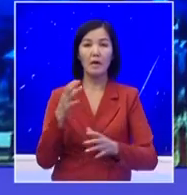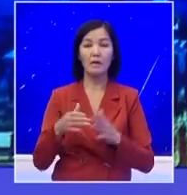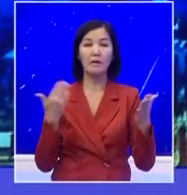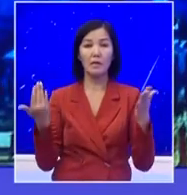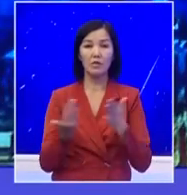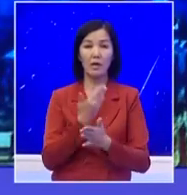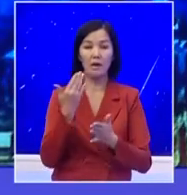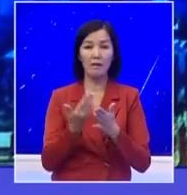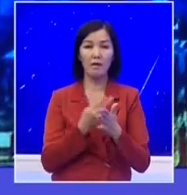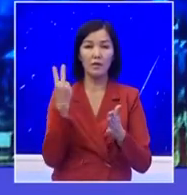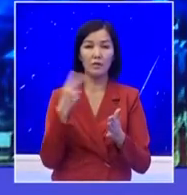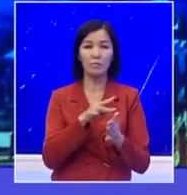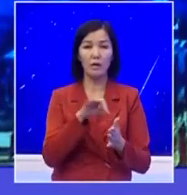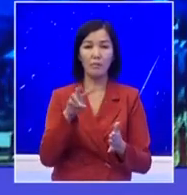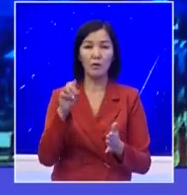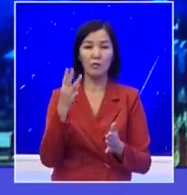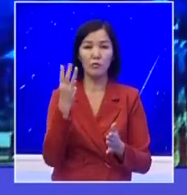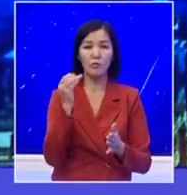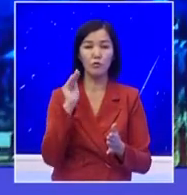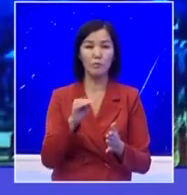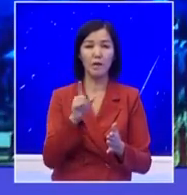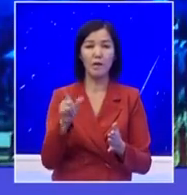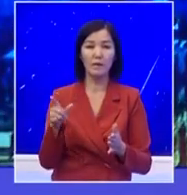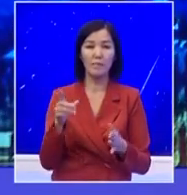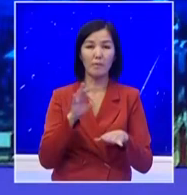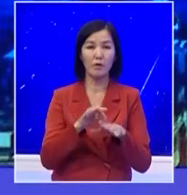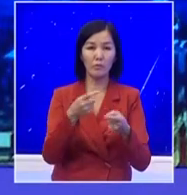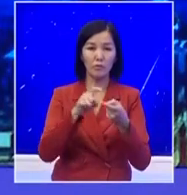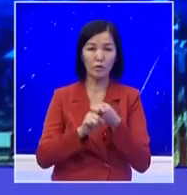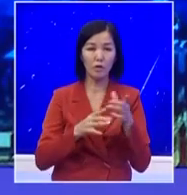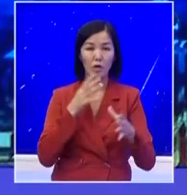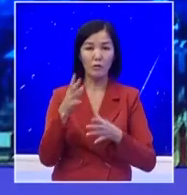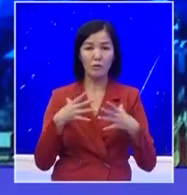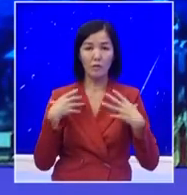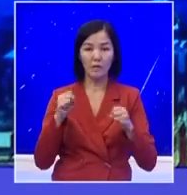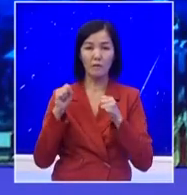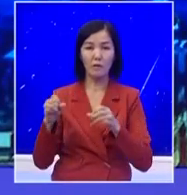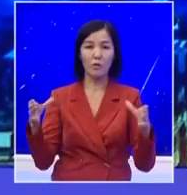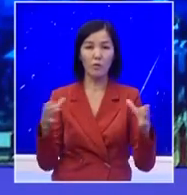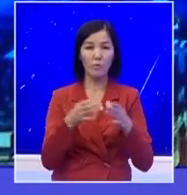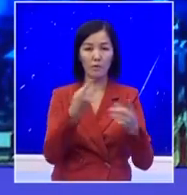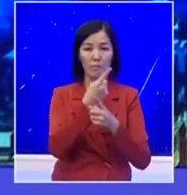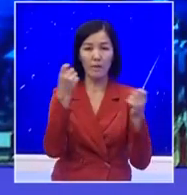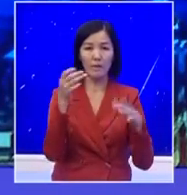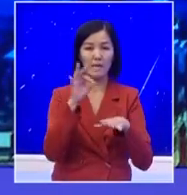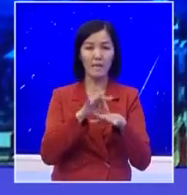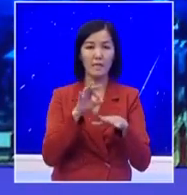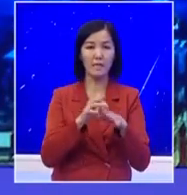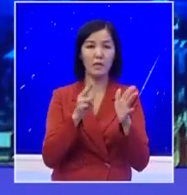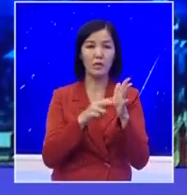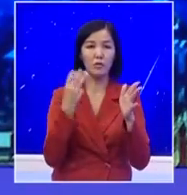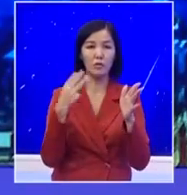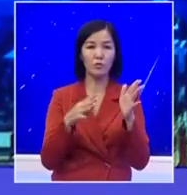Жаханнан бірер ақпарат. Әлемде 20 миллион 300 мың адам коронавирус инфекциясын жұқтырды. Дүниежүзілік денсаулық сақтау ұйымының мәліметіне